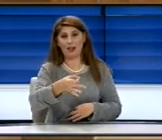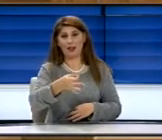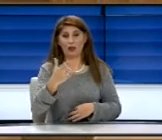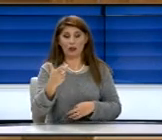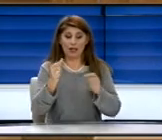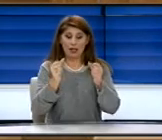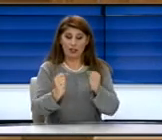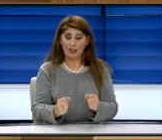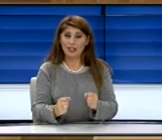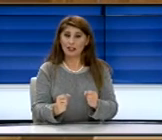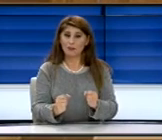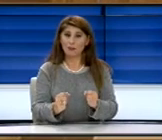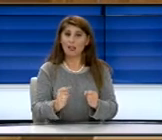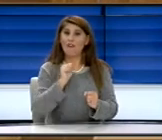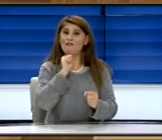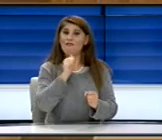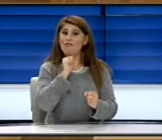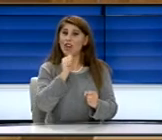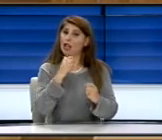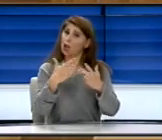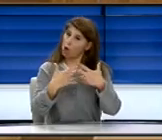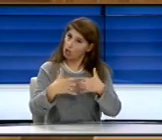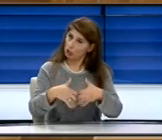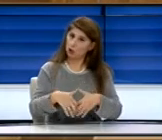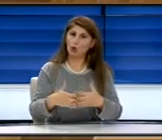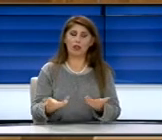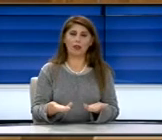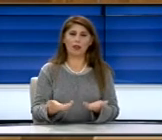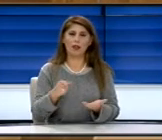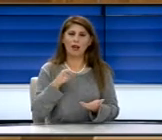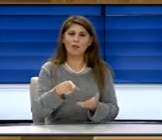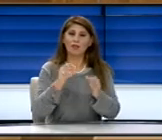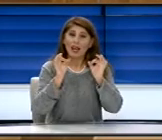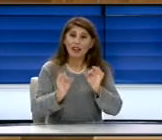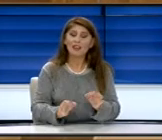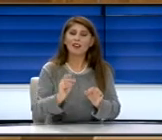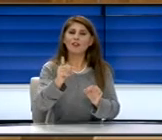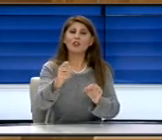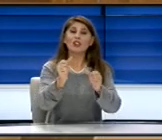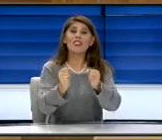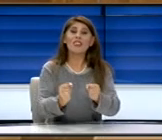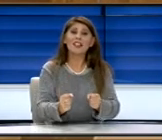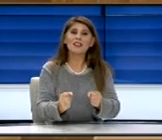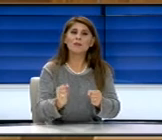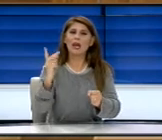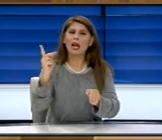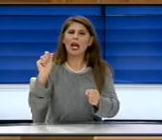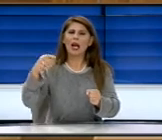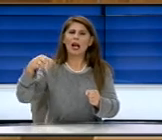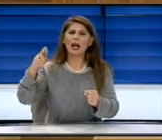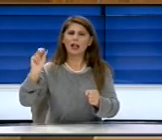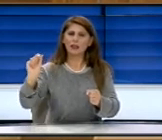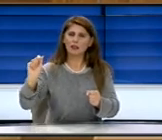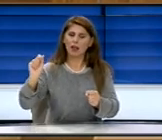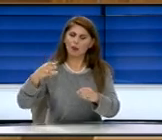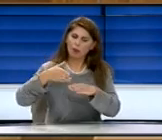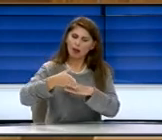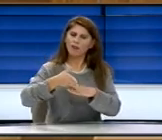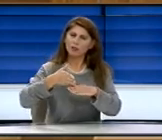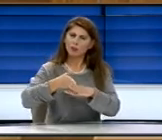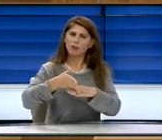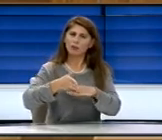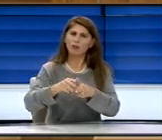οι θεσμοί στο Βέλγιο λειτουργούν. Αυτοί ακριβώς είναι οι θεσμοί στους οποίους το Κατάρ προχώρησε σε μια σειρά παρεμβάσεις